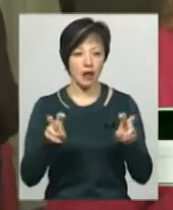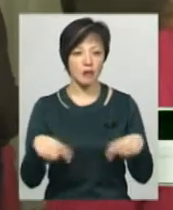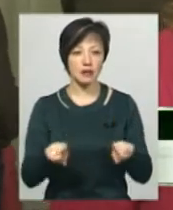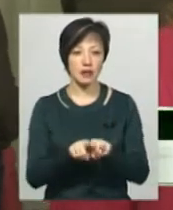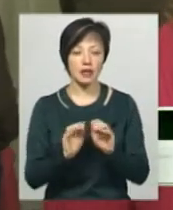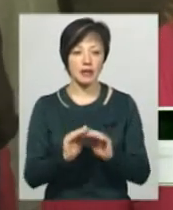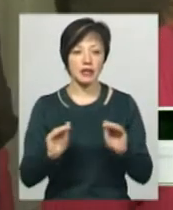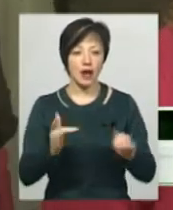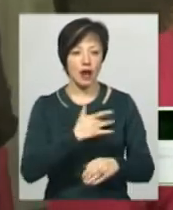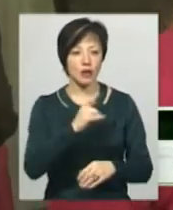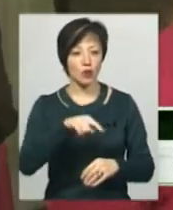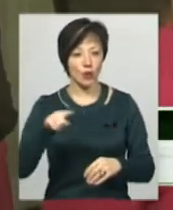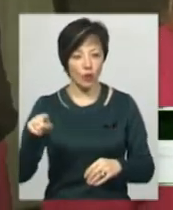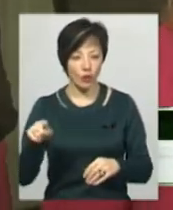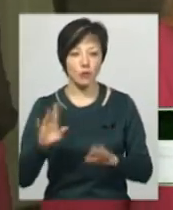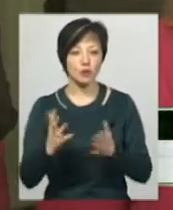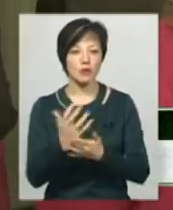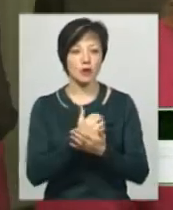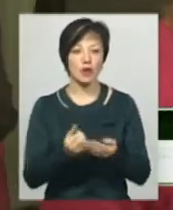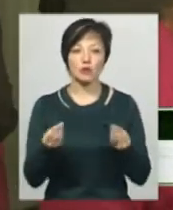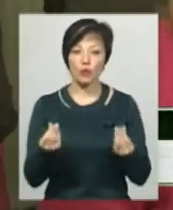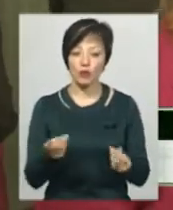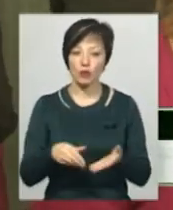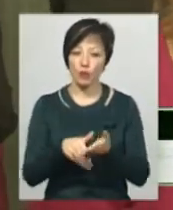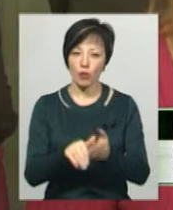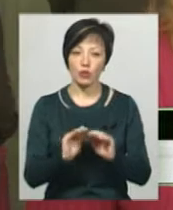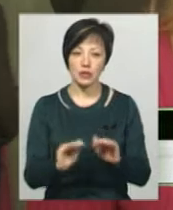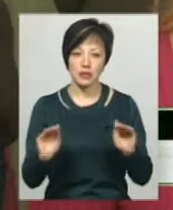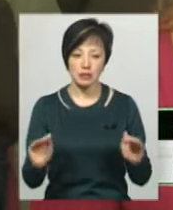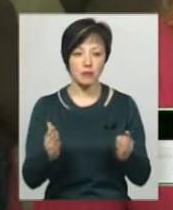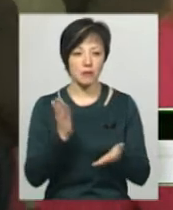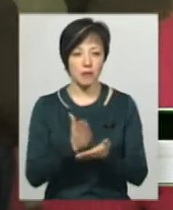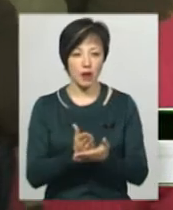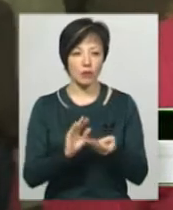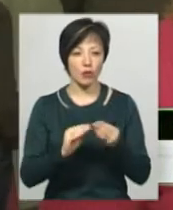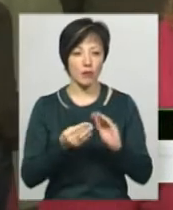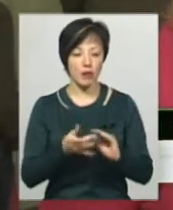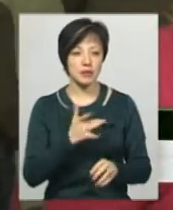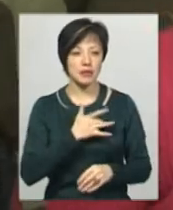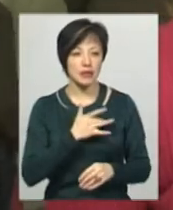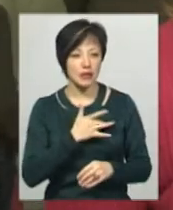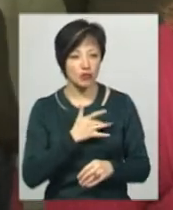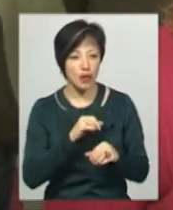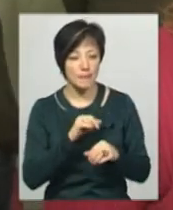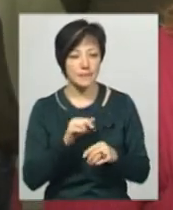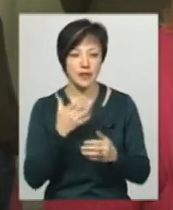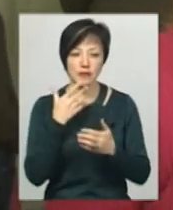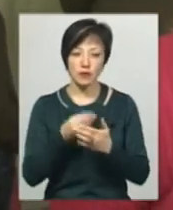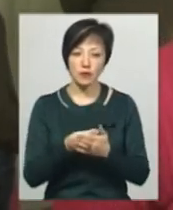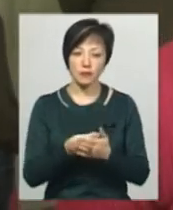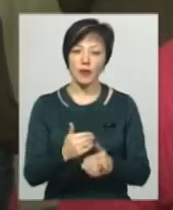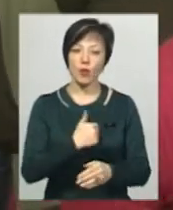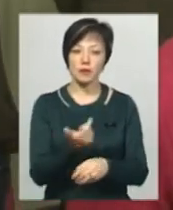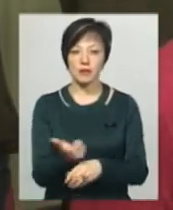як дитяча кардіологія, тобто будуть збиратися кошти на допомогу дітям, які мають проблеми з сердечками. Звичайно,